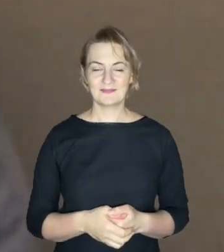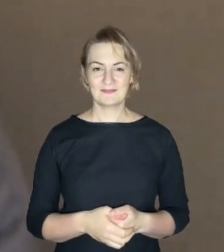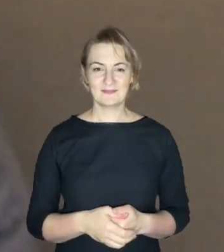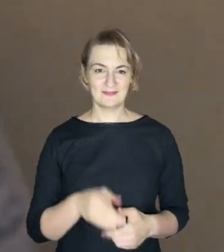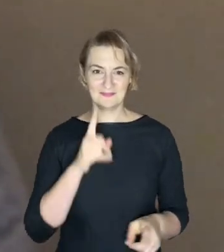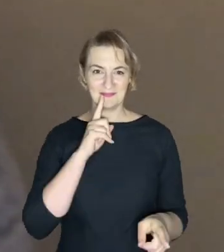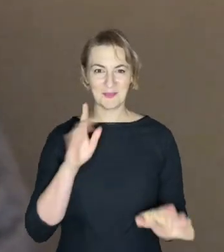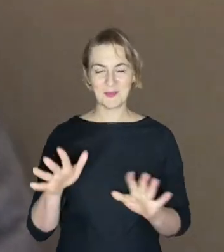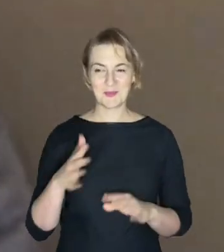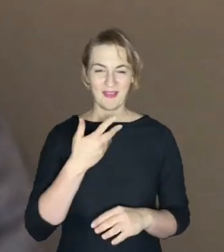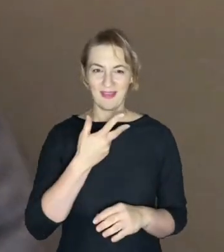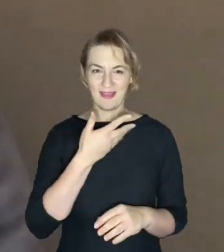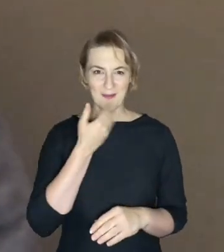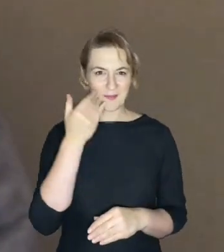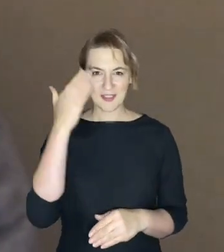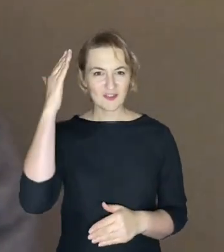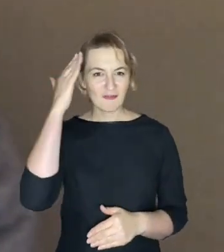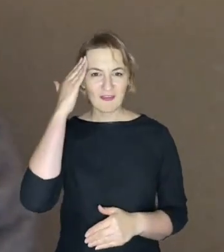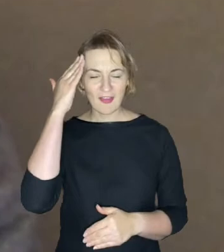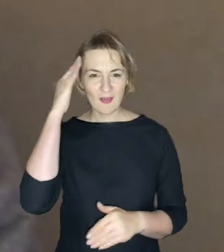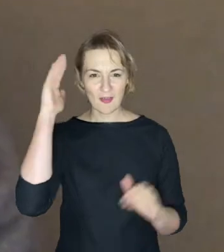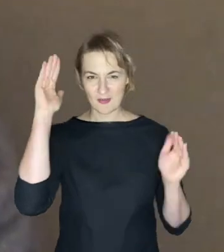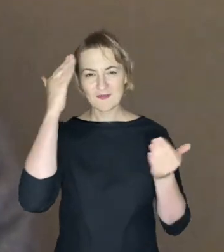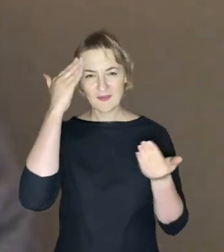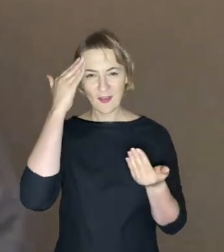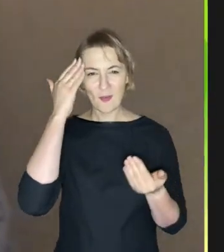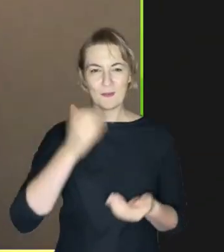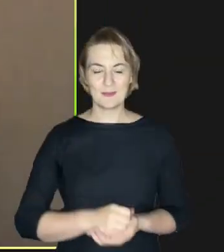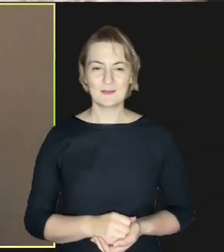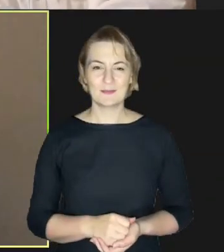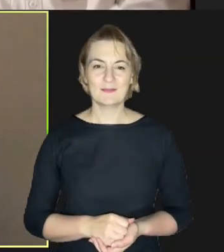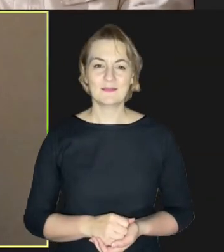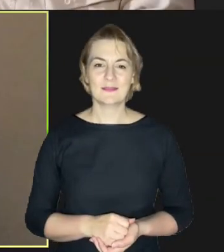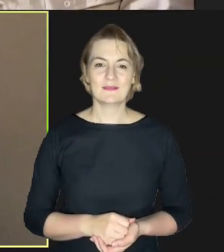Bo to jest tak jakby, nie wiem, no,